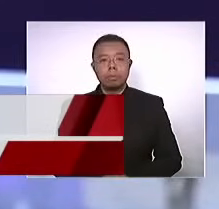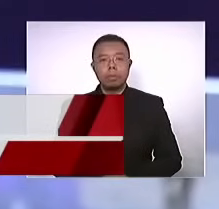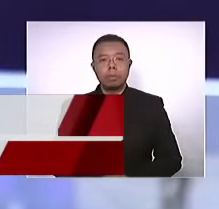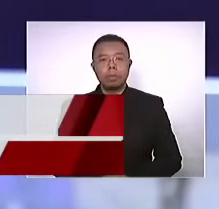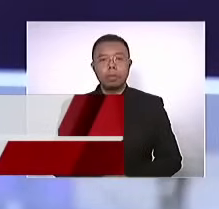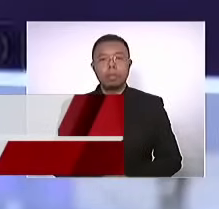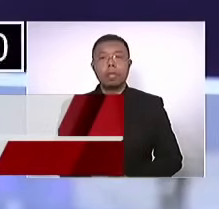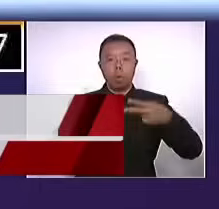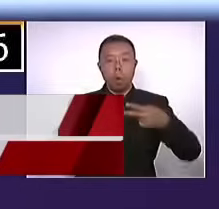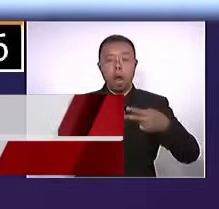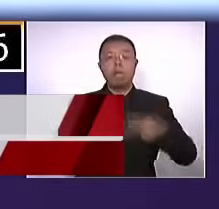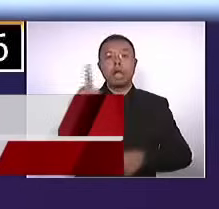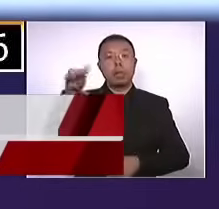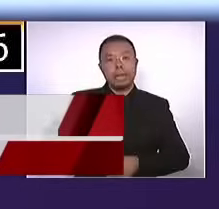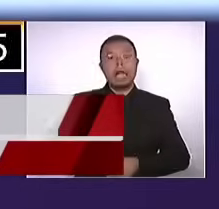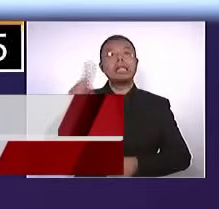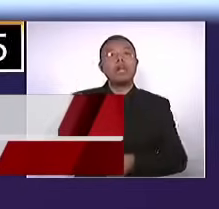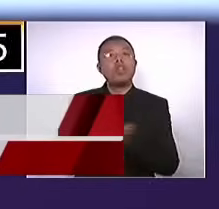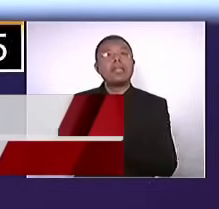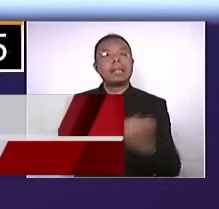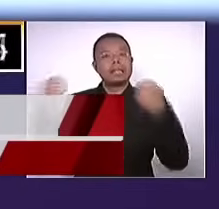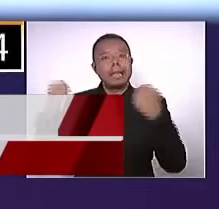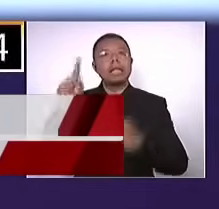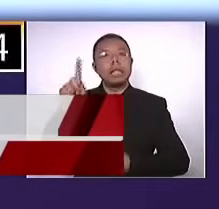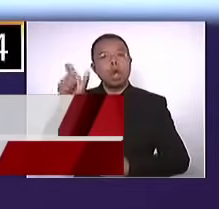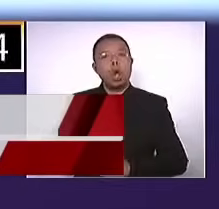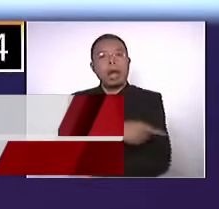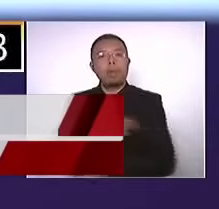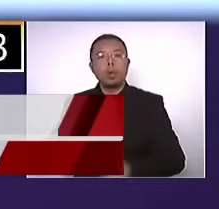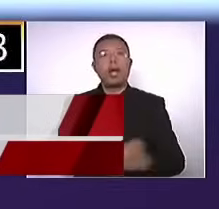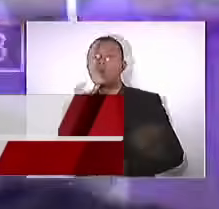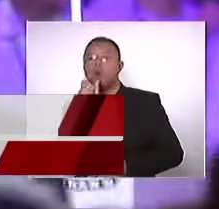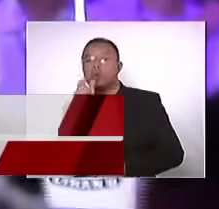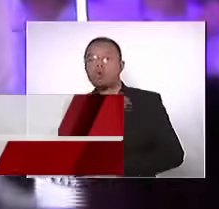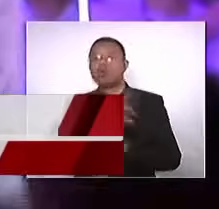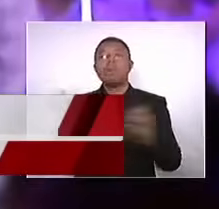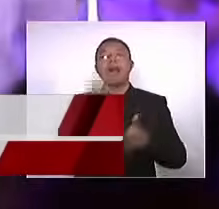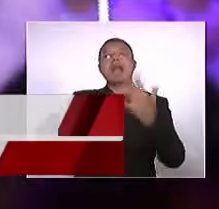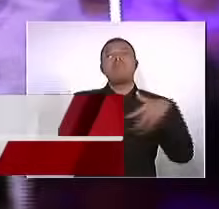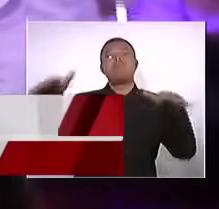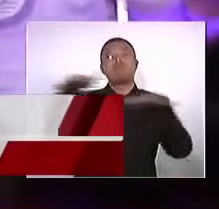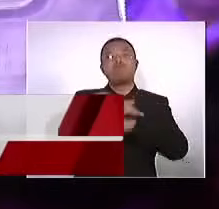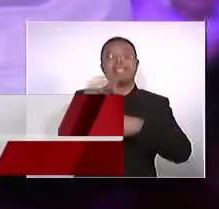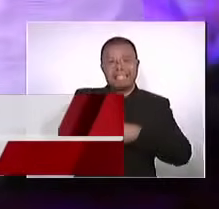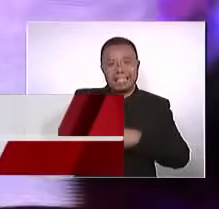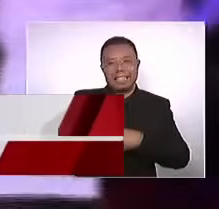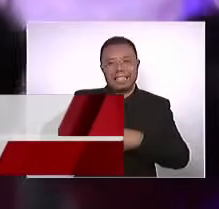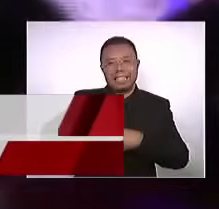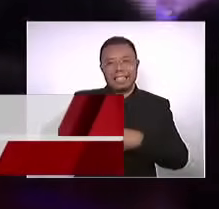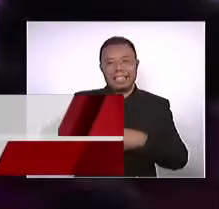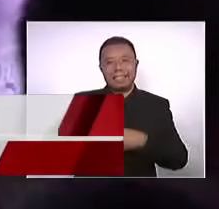MD dengan tema energi sumber daya alam dan manusia pajak karbon lingkungan hidup dan agraria serta